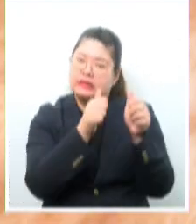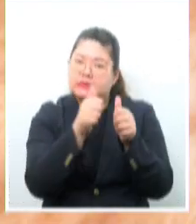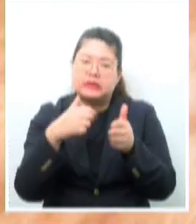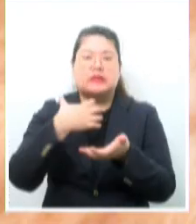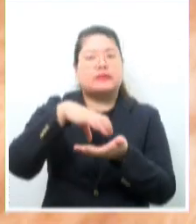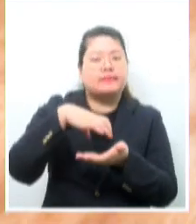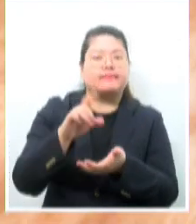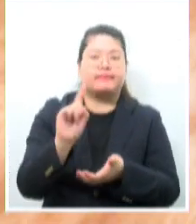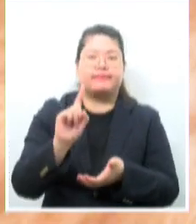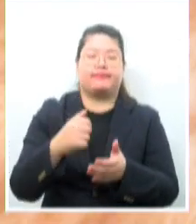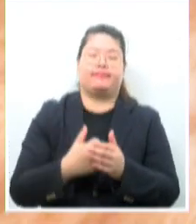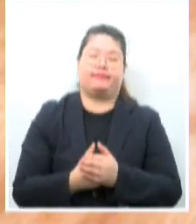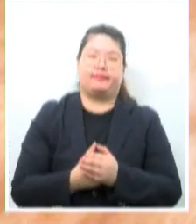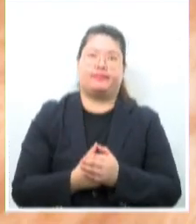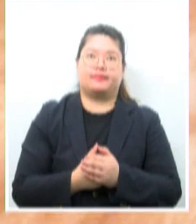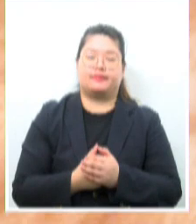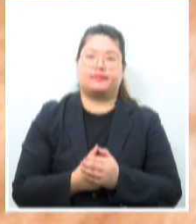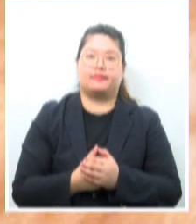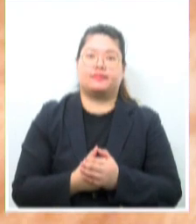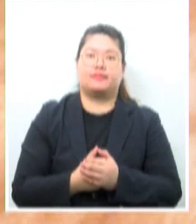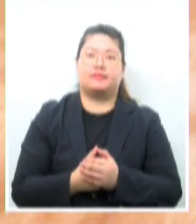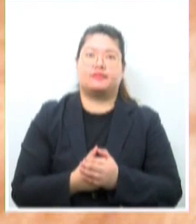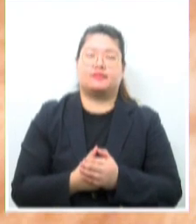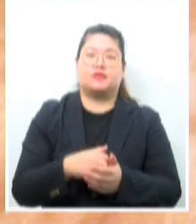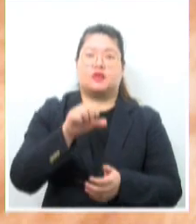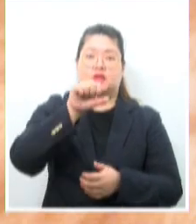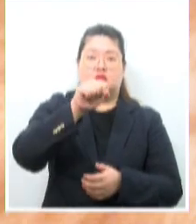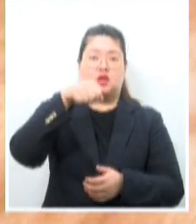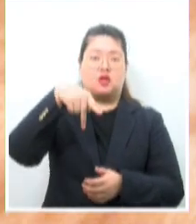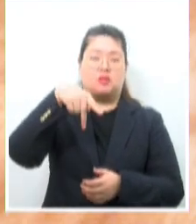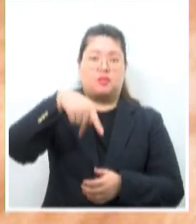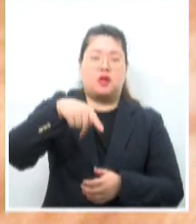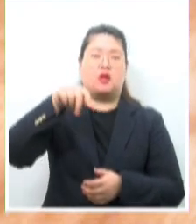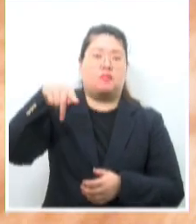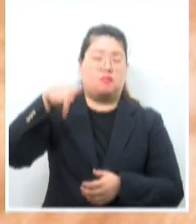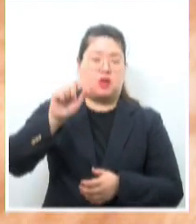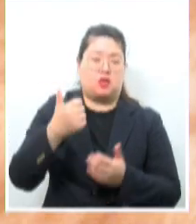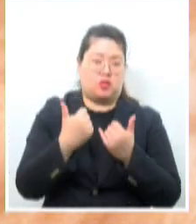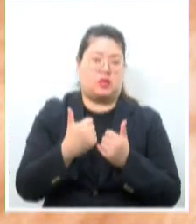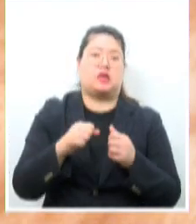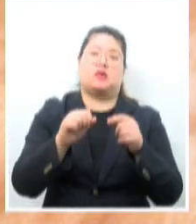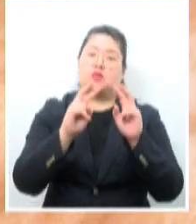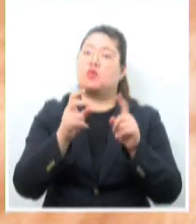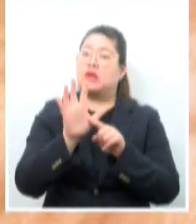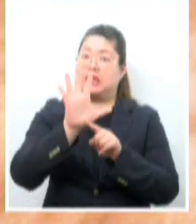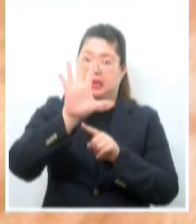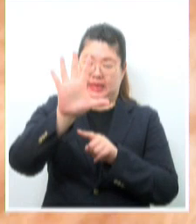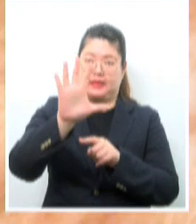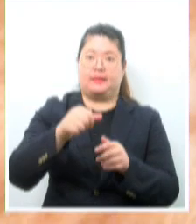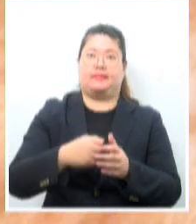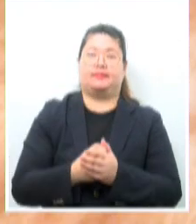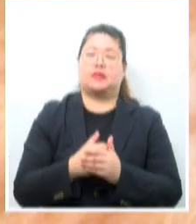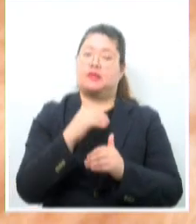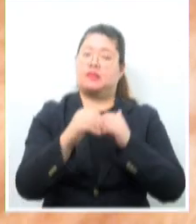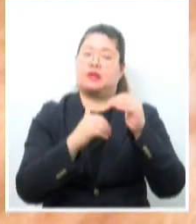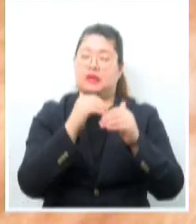ะวันนี้จะเป็นเรื่องราวที่ต่อเนื่องกันค่ะจากสพป.น่านเขต2เดินทางมาถึงตอนที่5แล้วนะคะกับมิ่งขวัญปวงค้าพัฒน